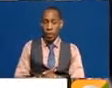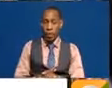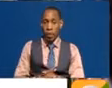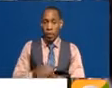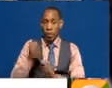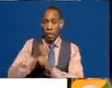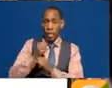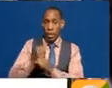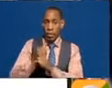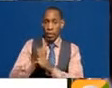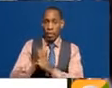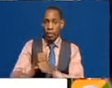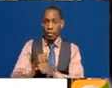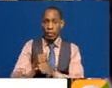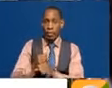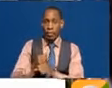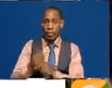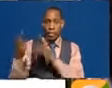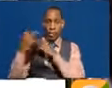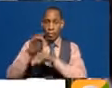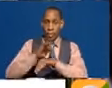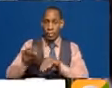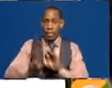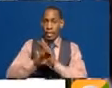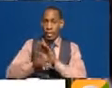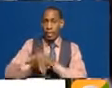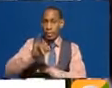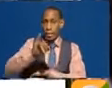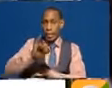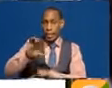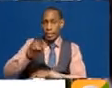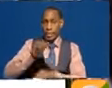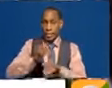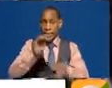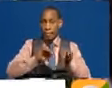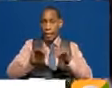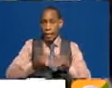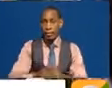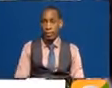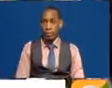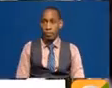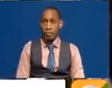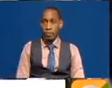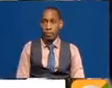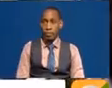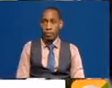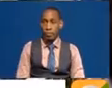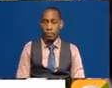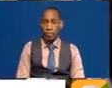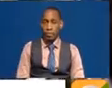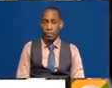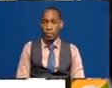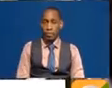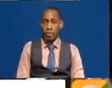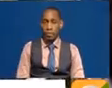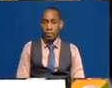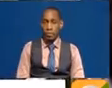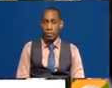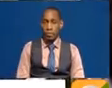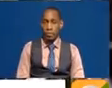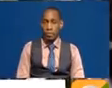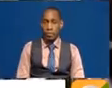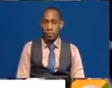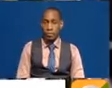kama IEBC. Wakati wa uchaguzi, wawe Inspector General